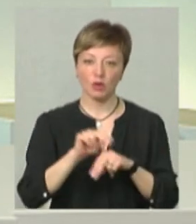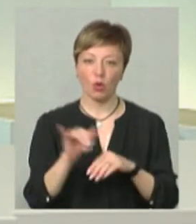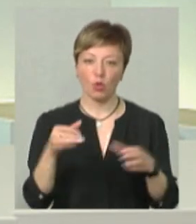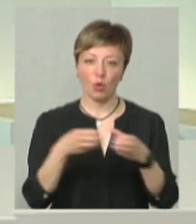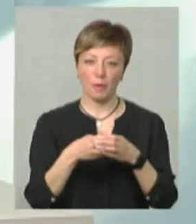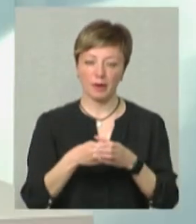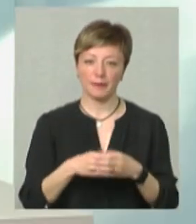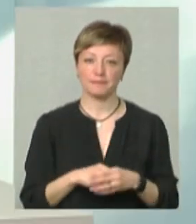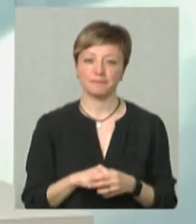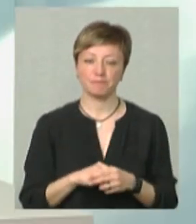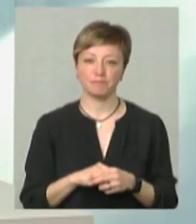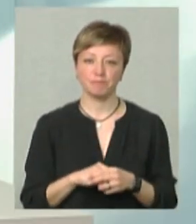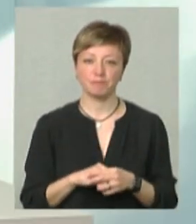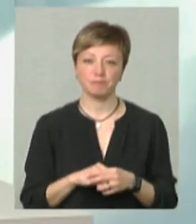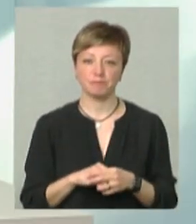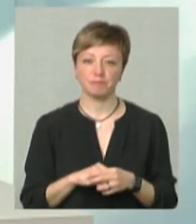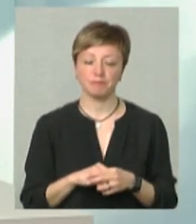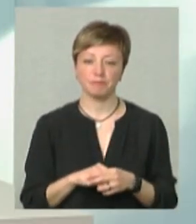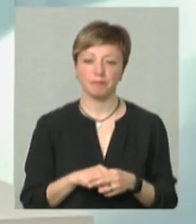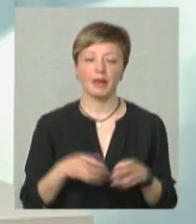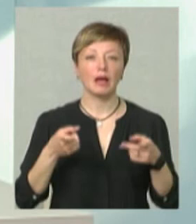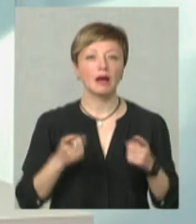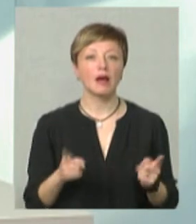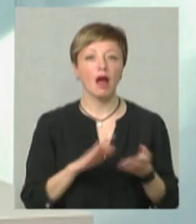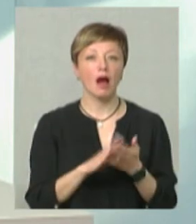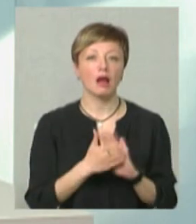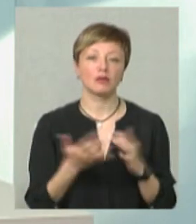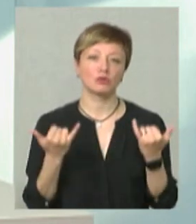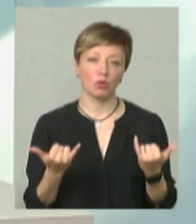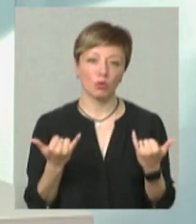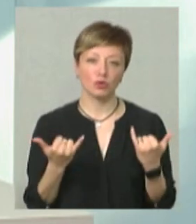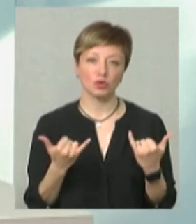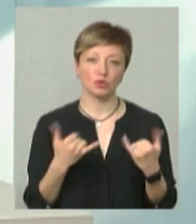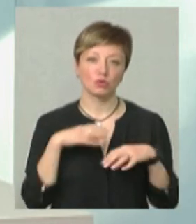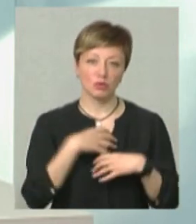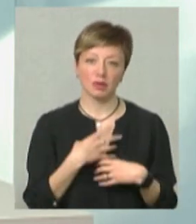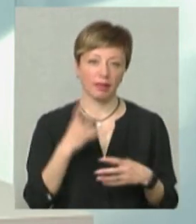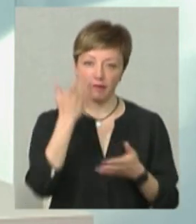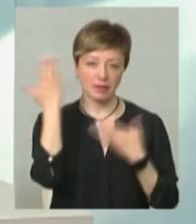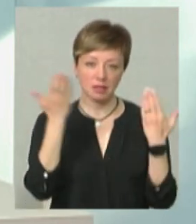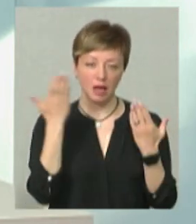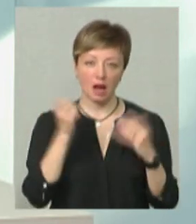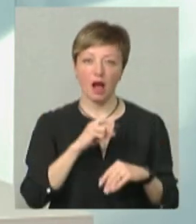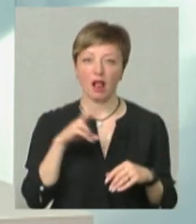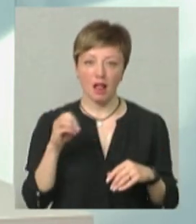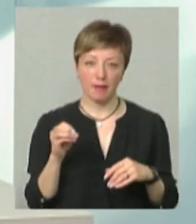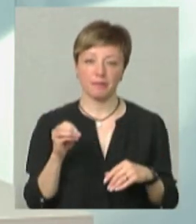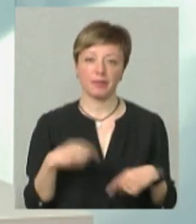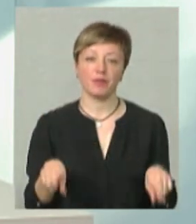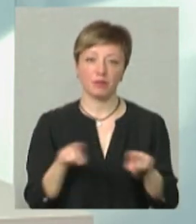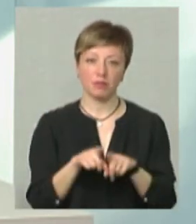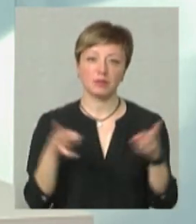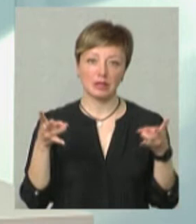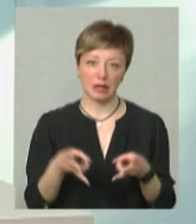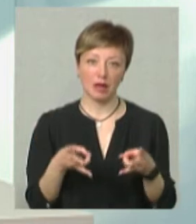громаді безпосередньо. Реалії сьогоднішні сумні, невеселі, але тим не менше